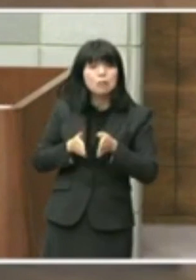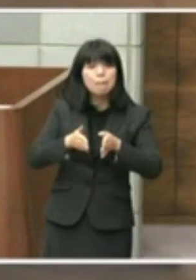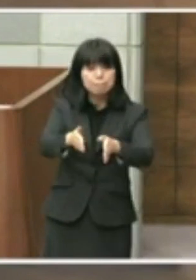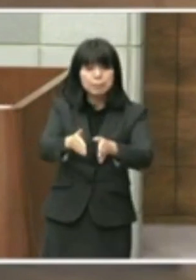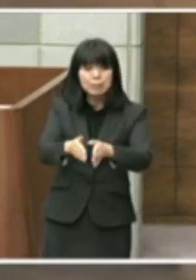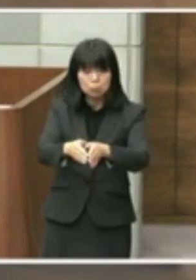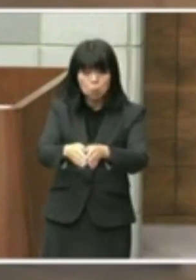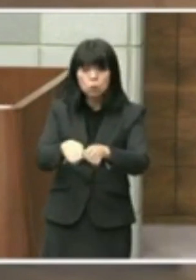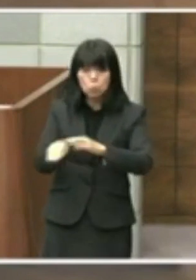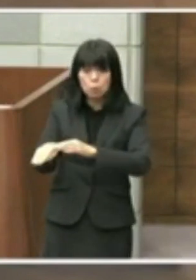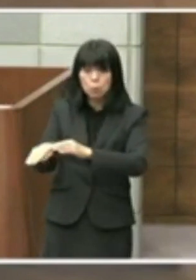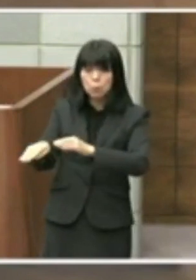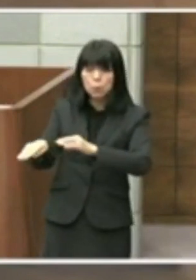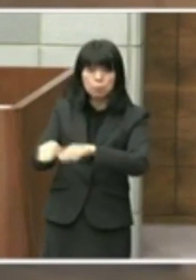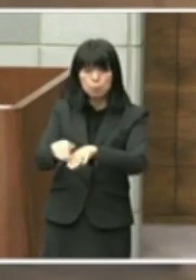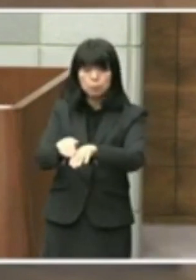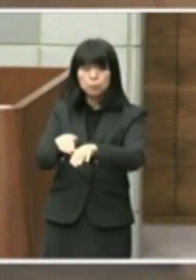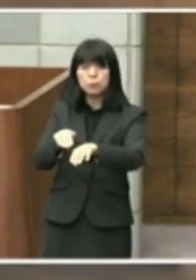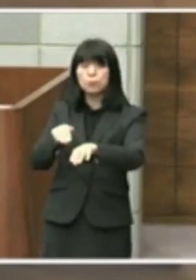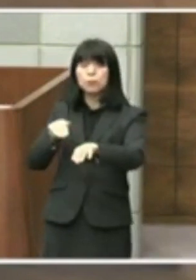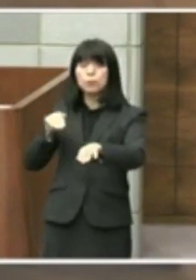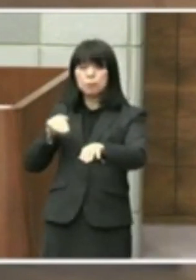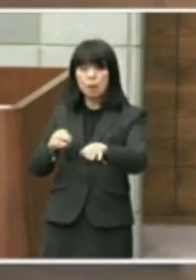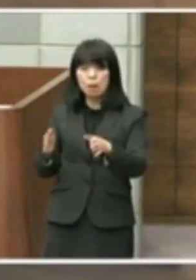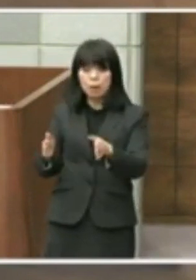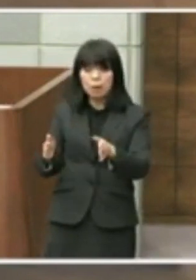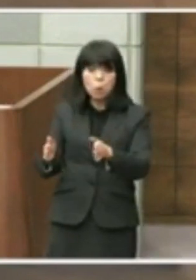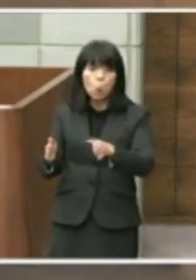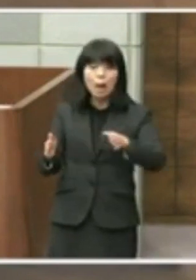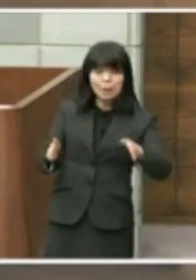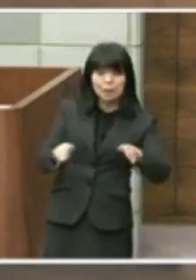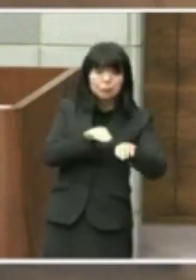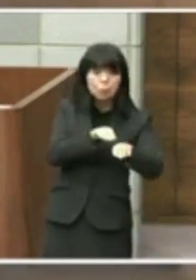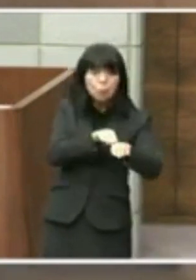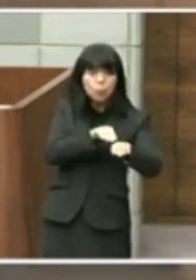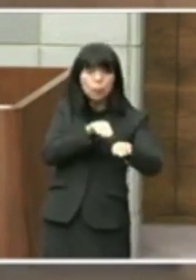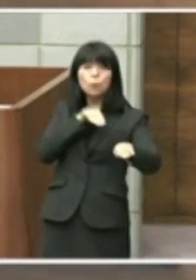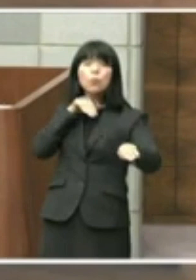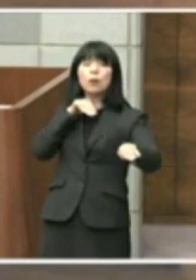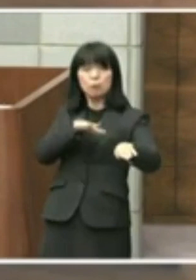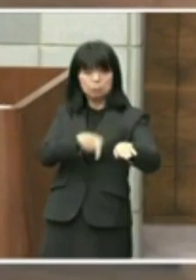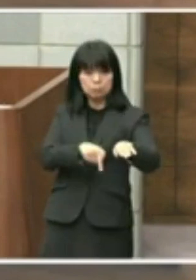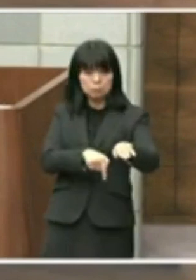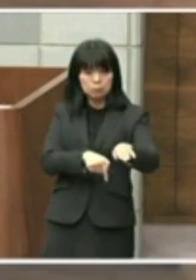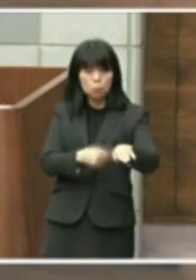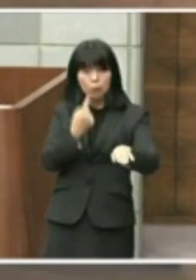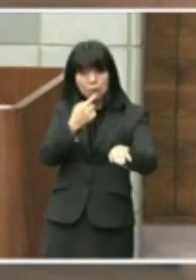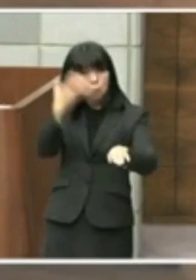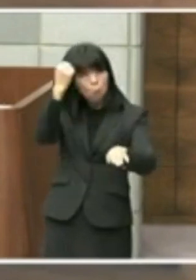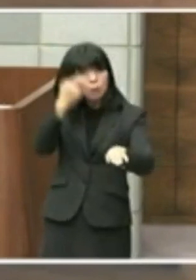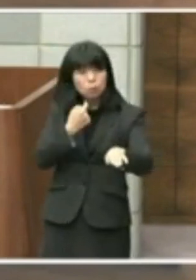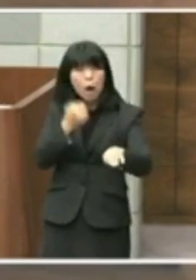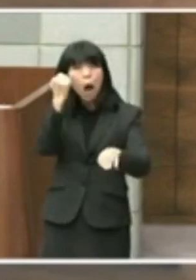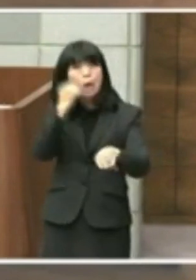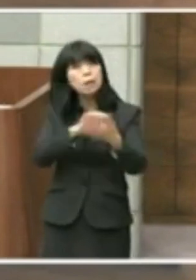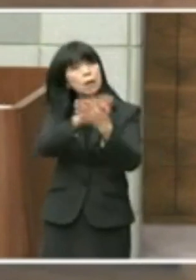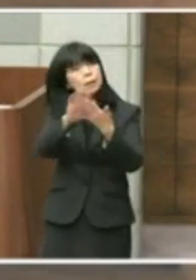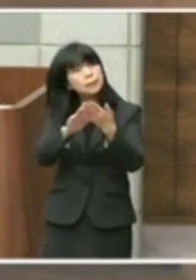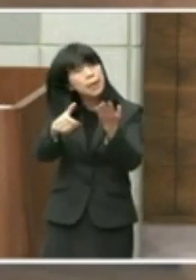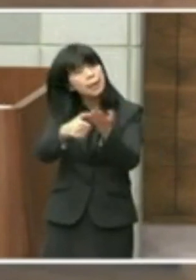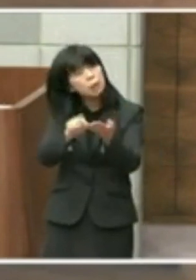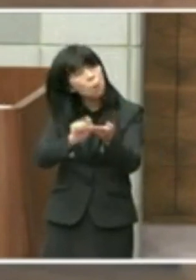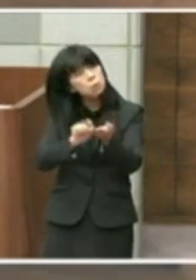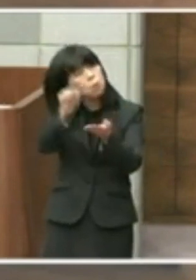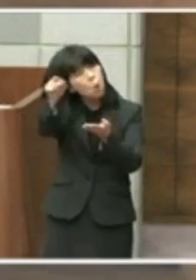路肩、これに数珠つなぎで、議員が言われているように、私の記憶では朝霧駅を越えて